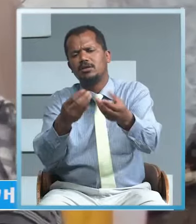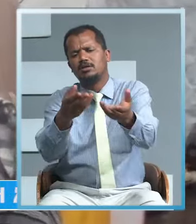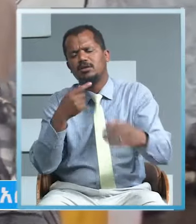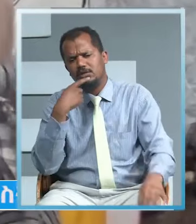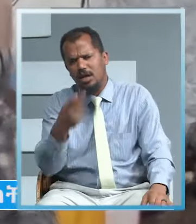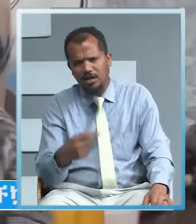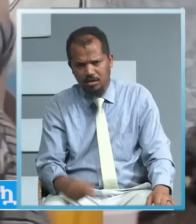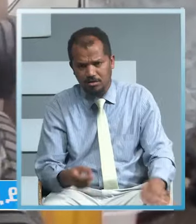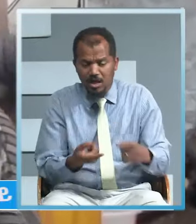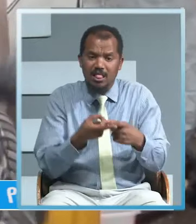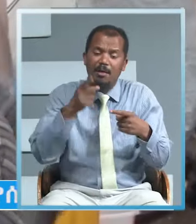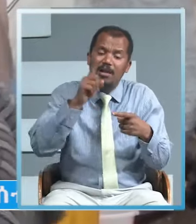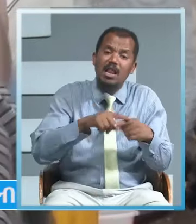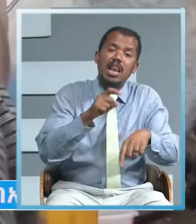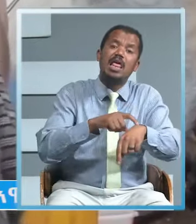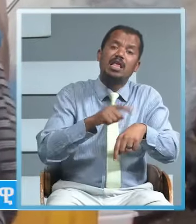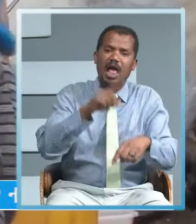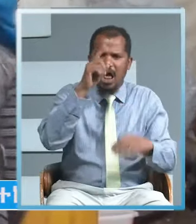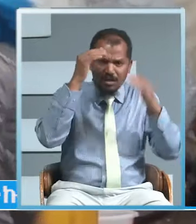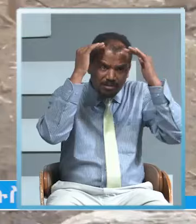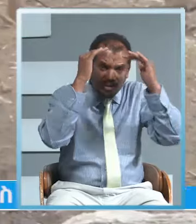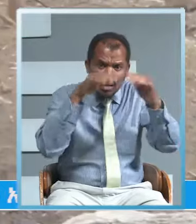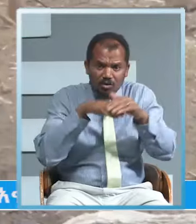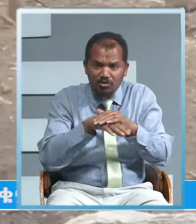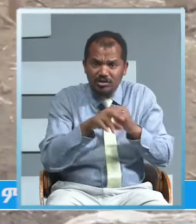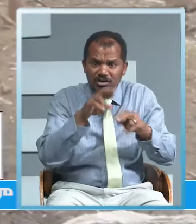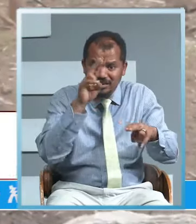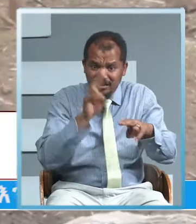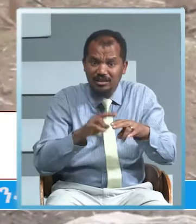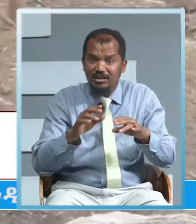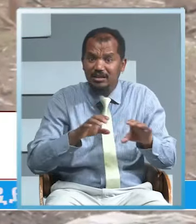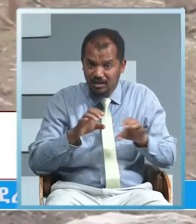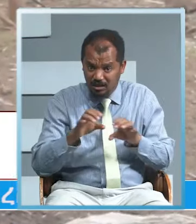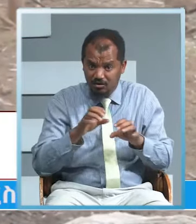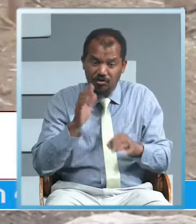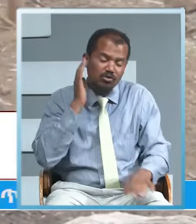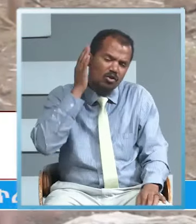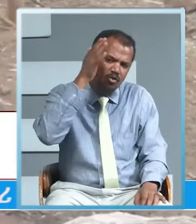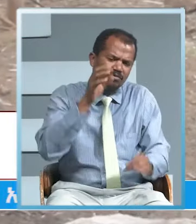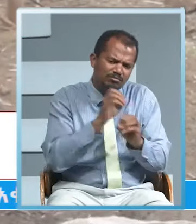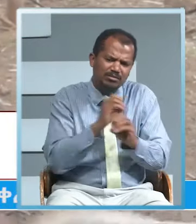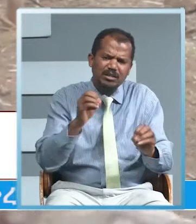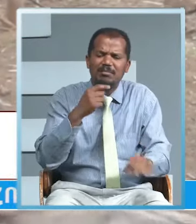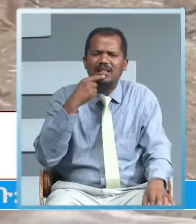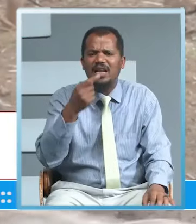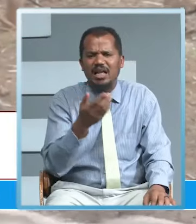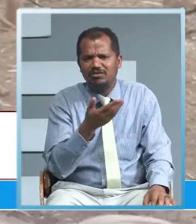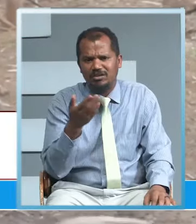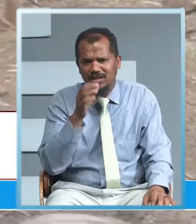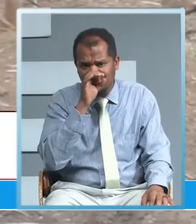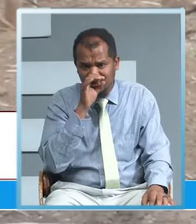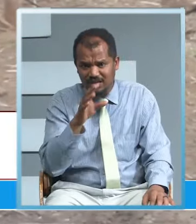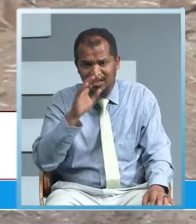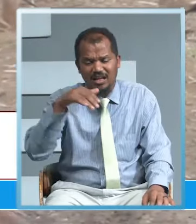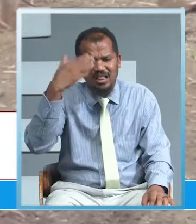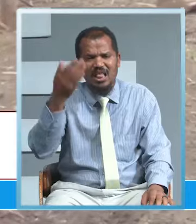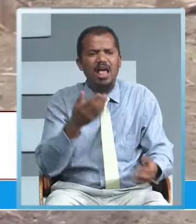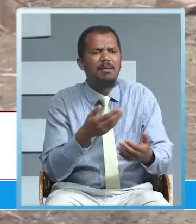እንደተሰጣቸው ይናገራሉ። ተመላሾቹ ለጊዜው አንድ መጠለያ ውስጥ እንዲጠለሉ የተደረጉ ቢሆንም ስለ ወደፊቱ ምንም የተነገራቸው ነገር እንደሌለና